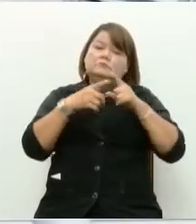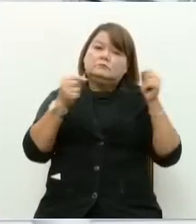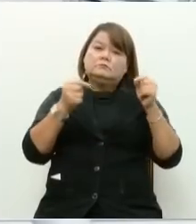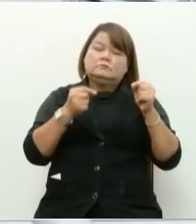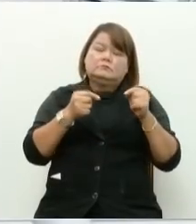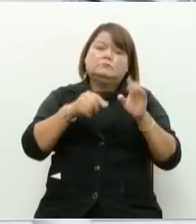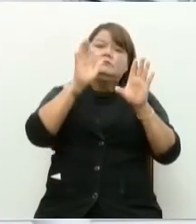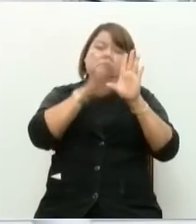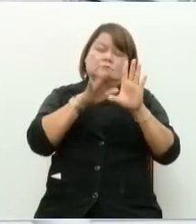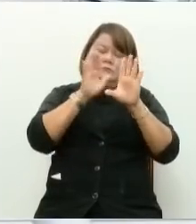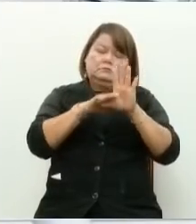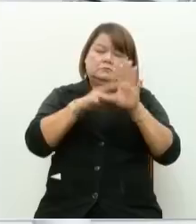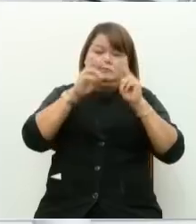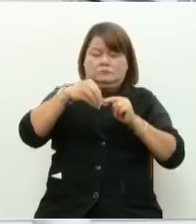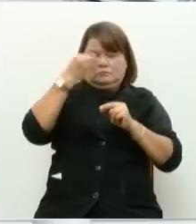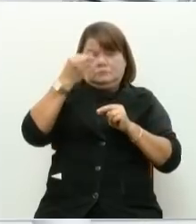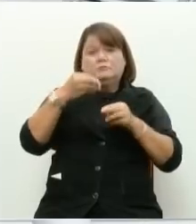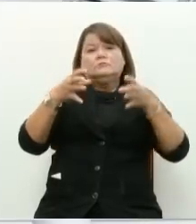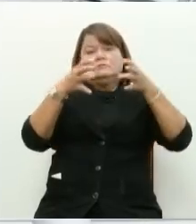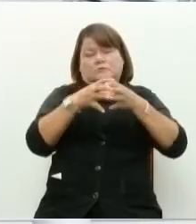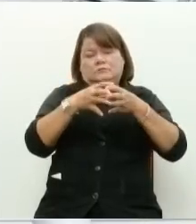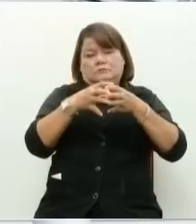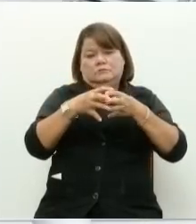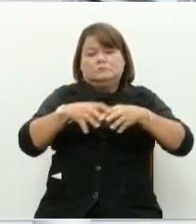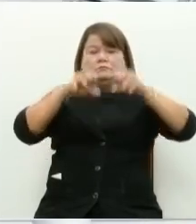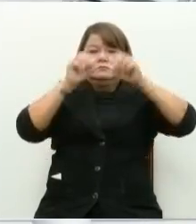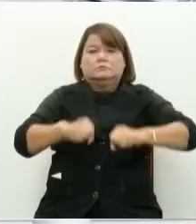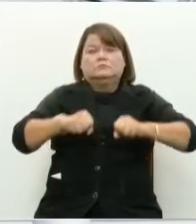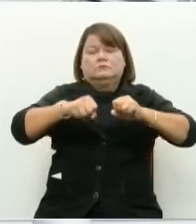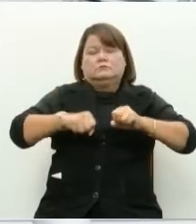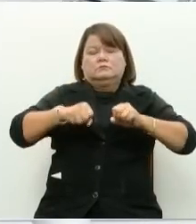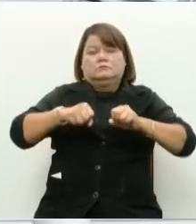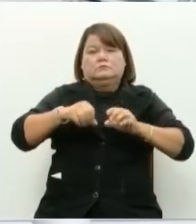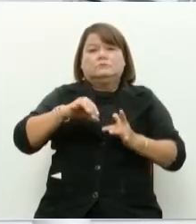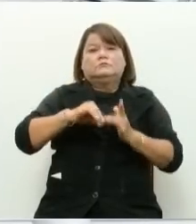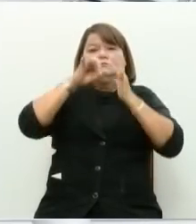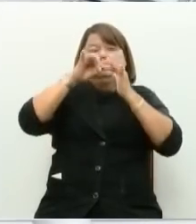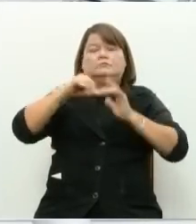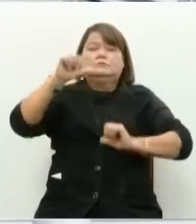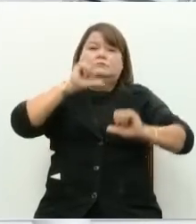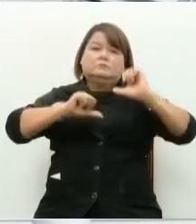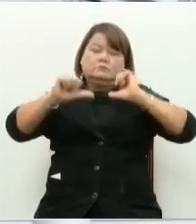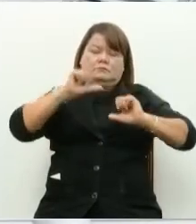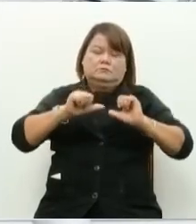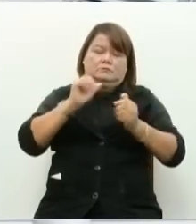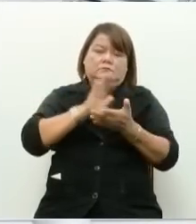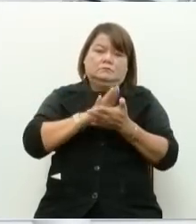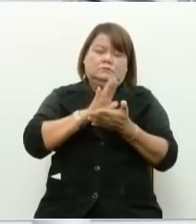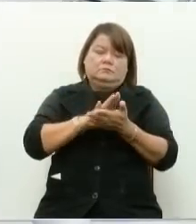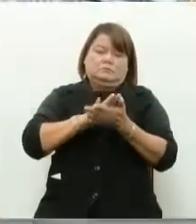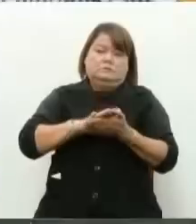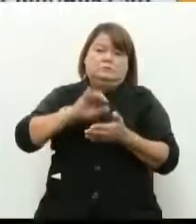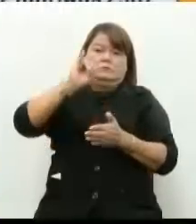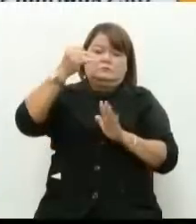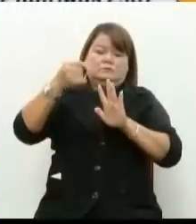การรับสมัครนักเรียนในกลุ่มที่มีความสามารถพิเศษด้านวิทยาศาสตร์หรือเราเรียกว่าโรงเรียนจุฬาภรณ์